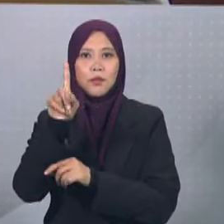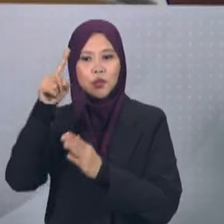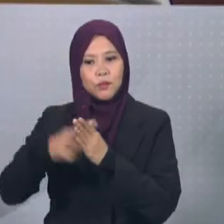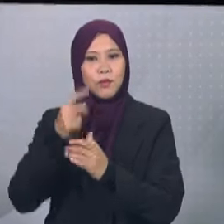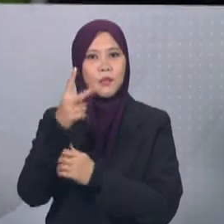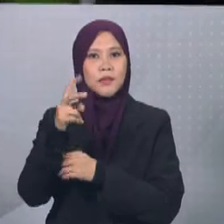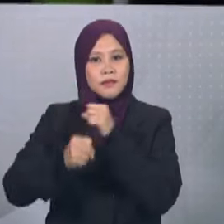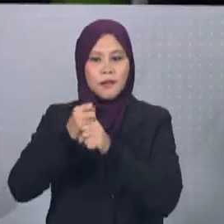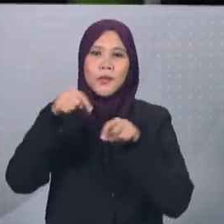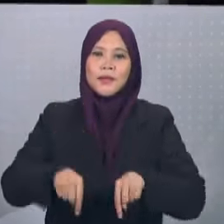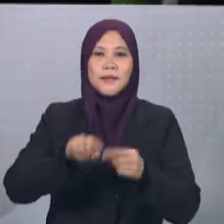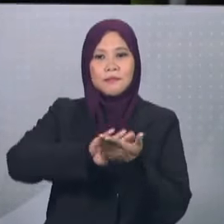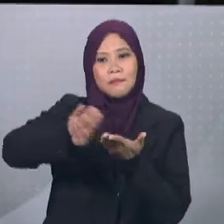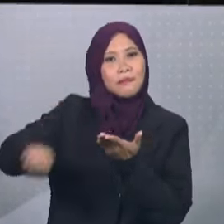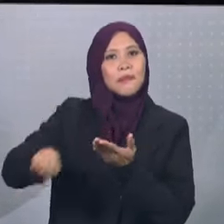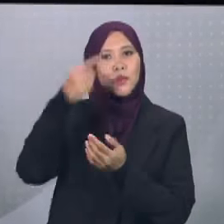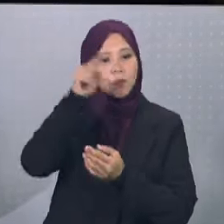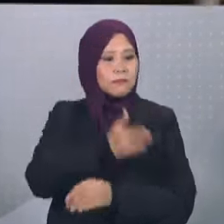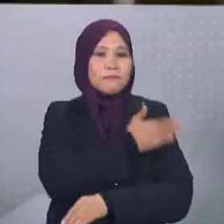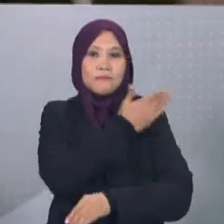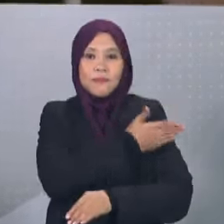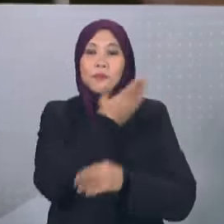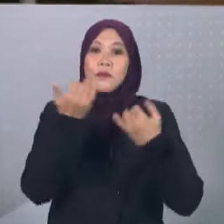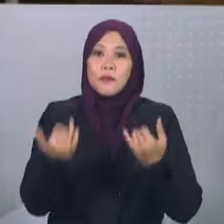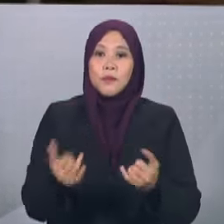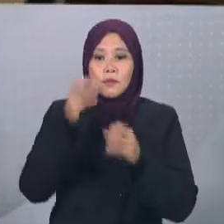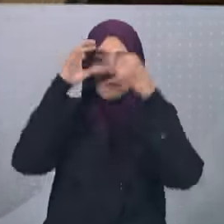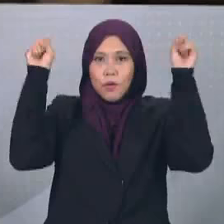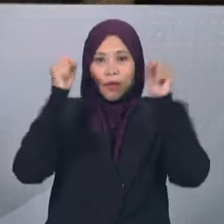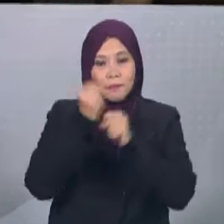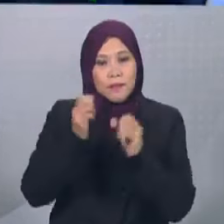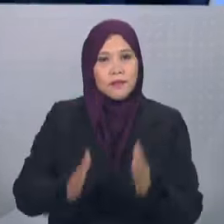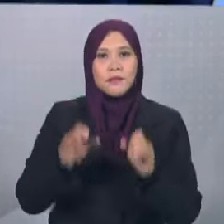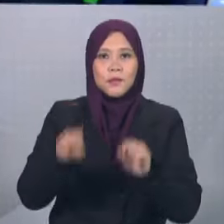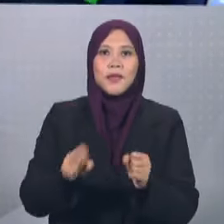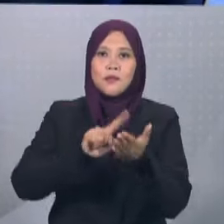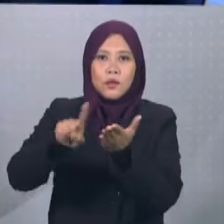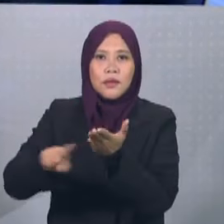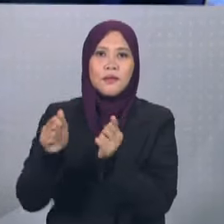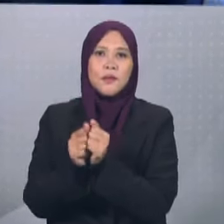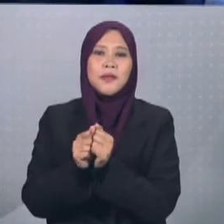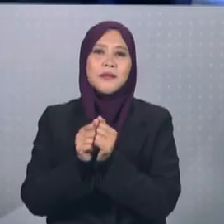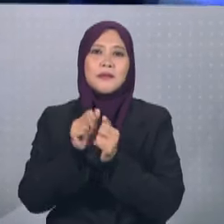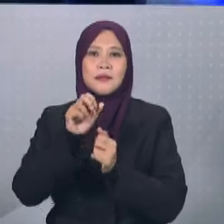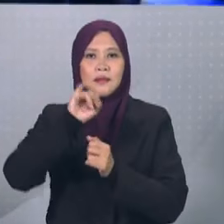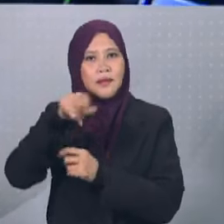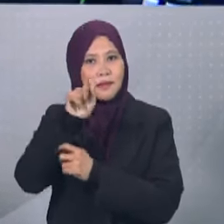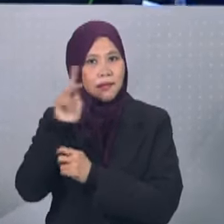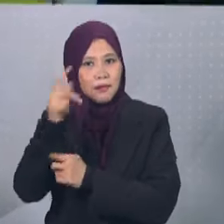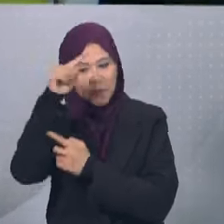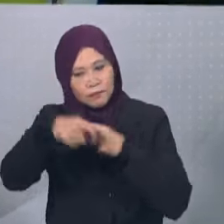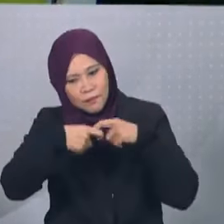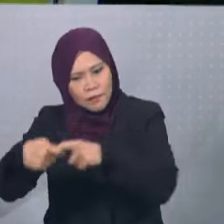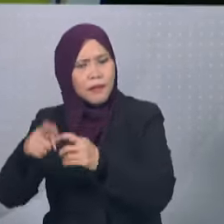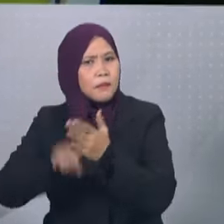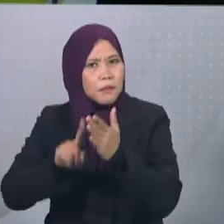tahun ini tidak terpakai kepada pembantu rumah. Majikan dan pekerja boleh merujuk kepada Jabatan Tenaga Kerja untuk mendapatkan nasihat berkaitan